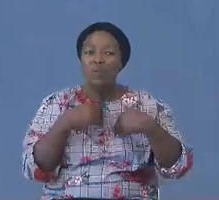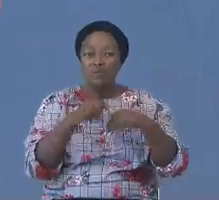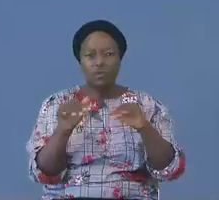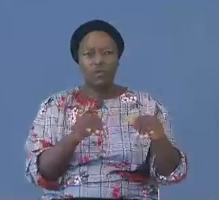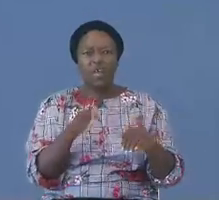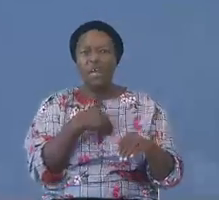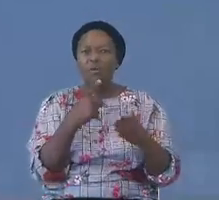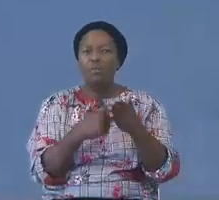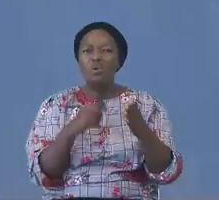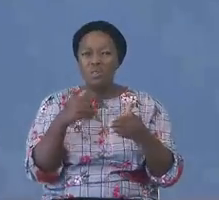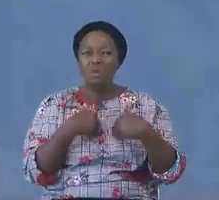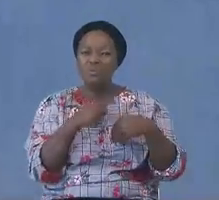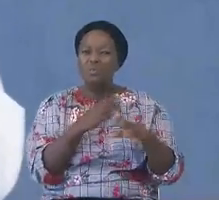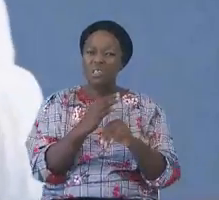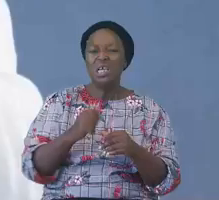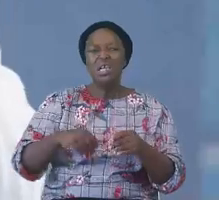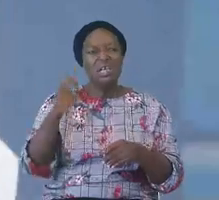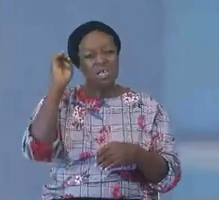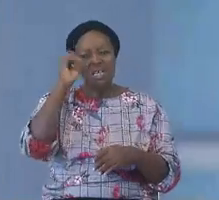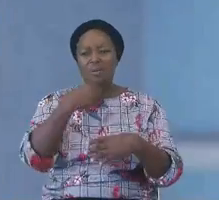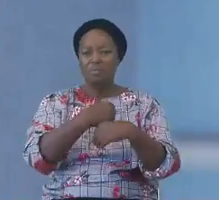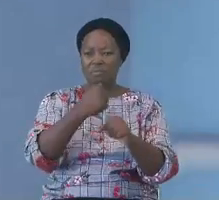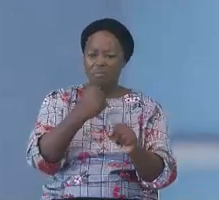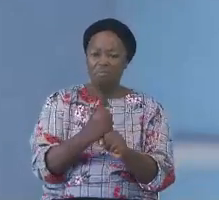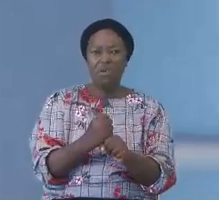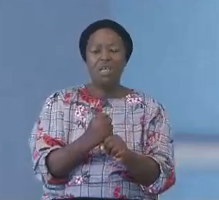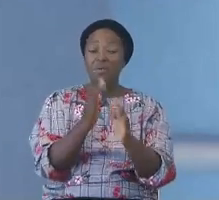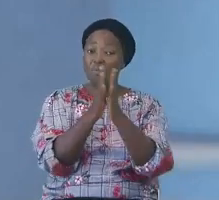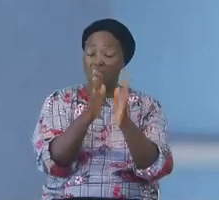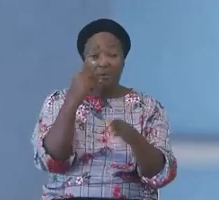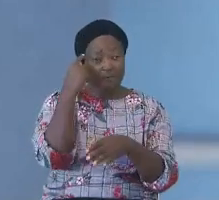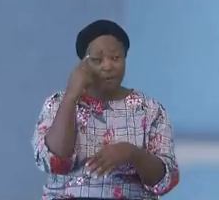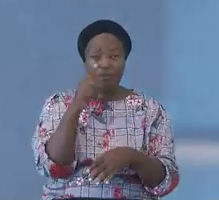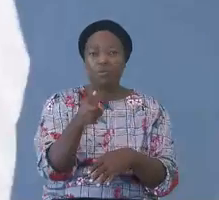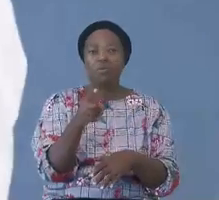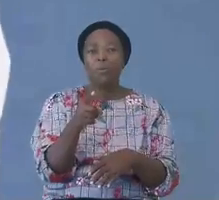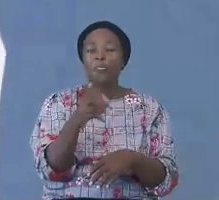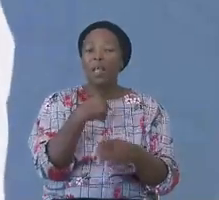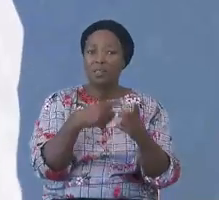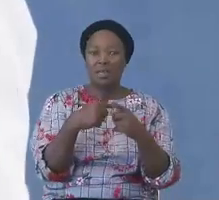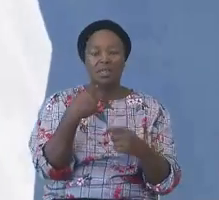Merci. Que Dieu vous bénisse. Qu'est-ce qu'ils ont fait? Et qu'est-ce que toi tu as fait?